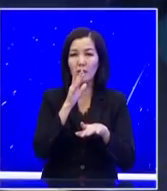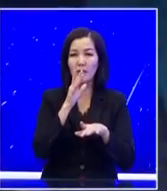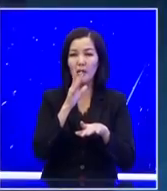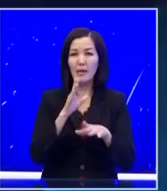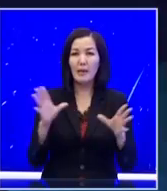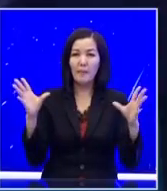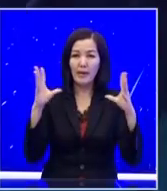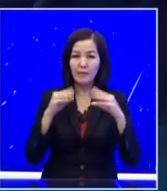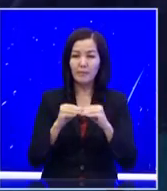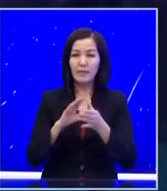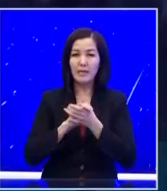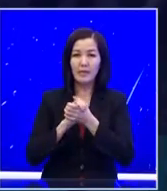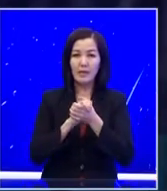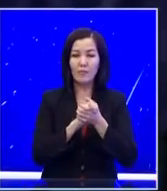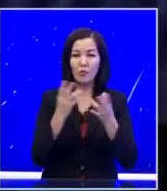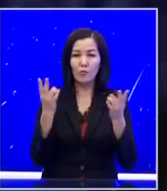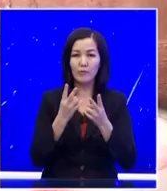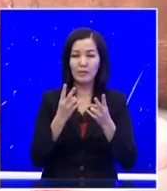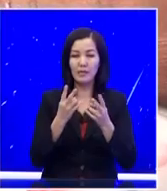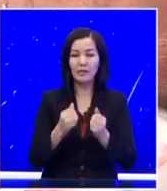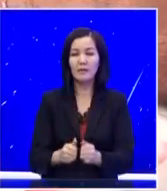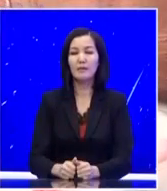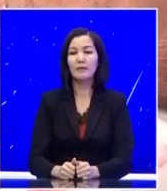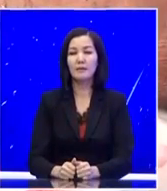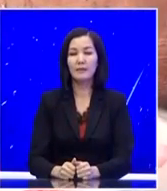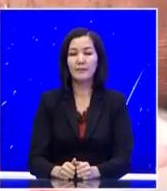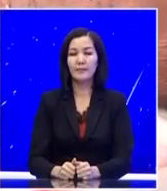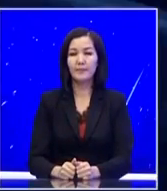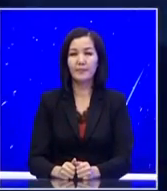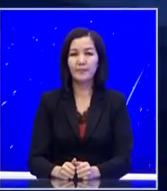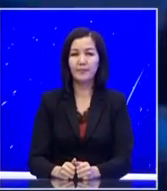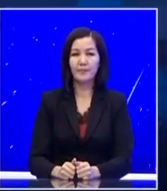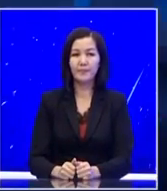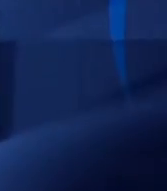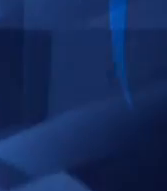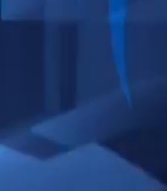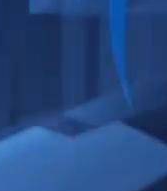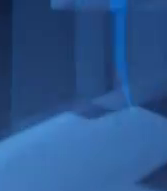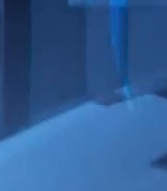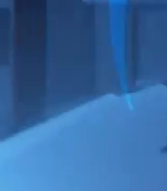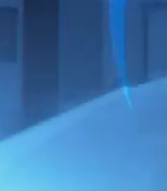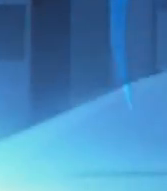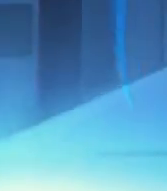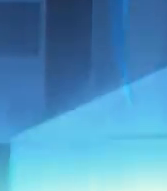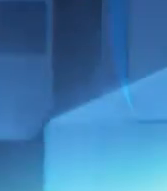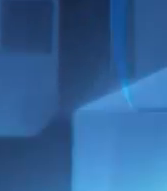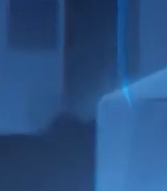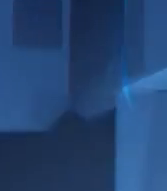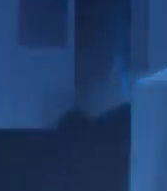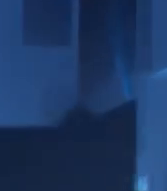бірлік пен ұйымшылдық таныту өзгелерге де үлгі болса дейді сала мамандары. Жарқын Нұрланұлы, Надир Хамзин, Жетісу